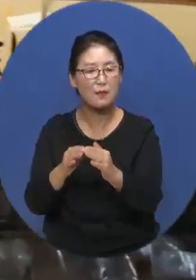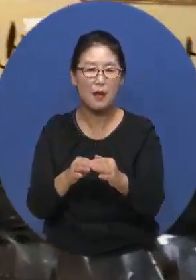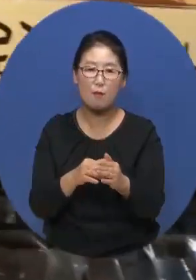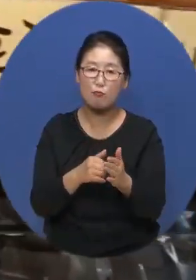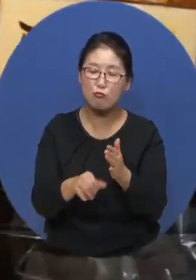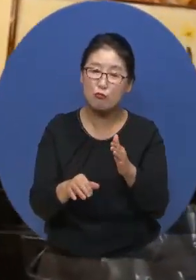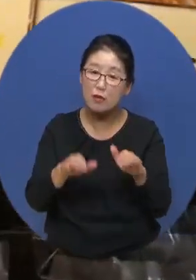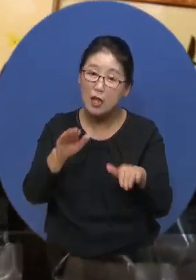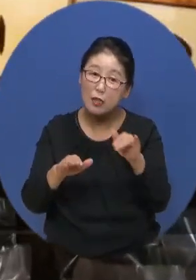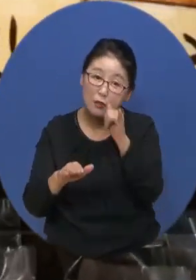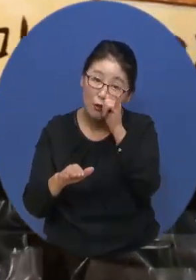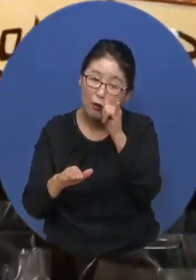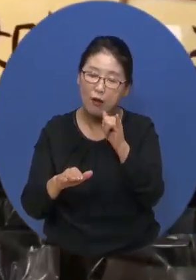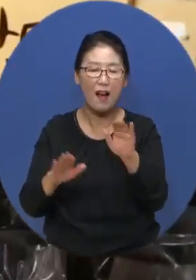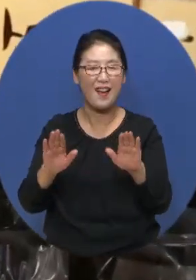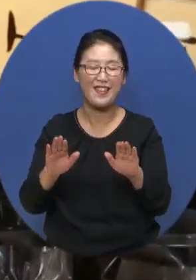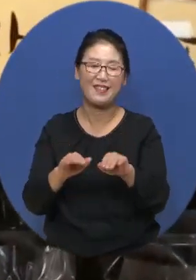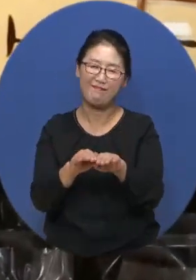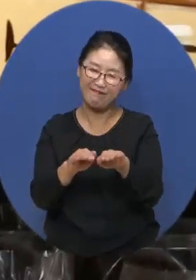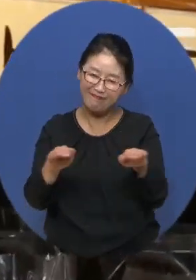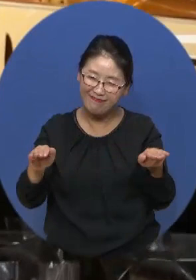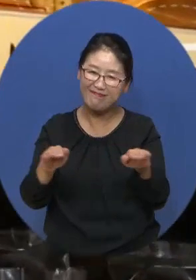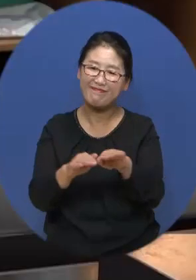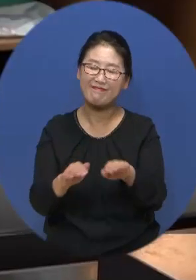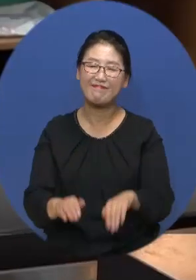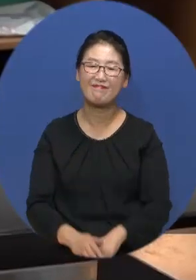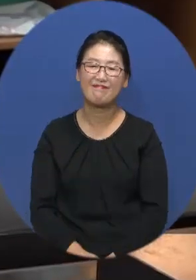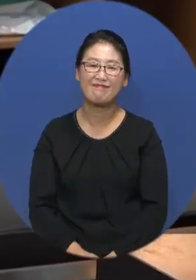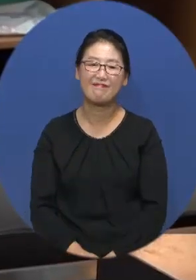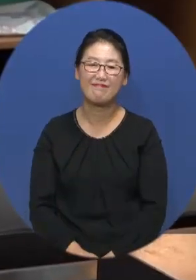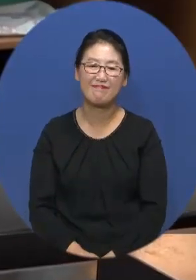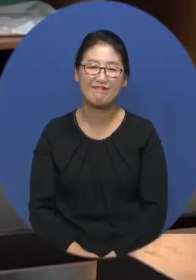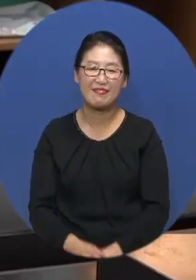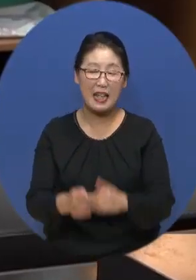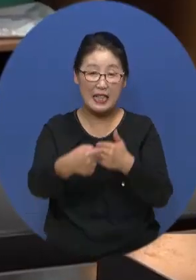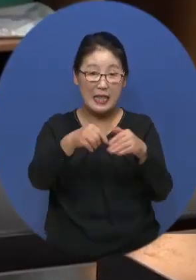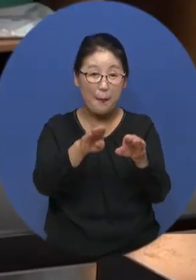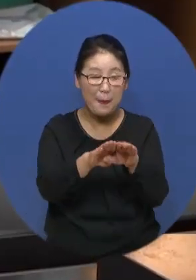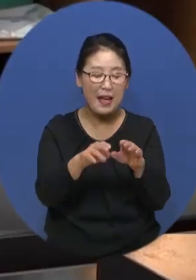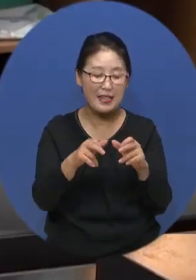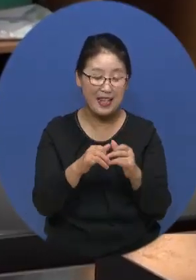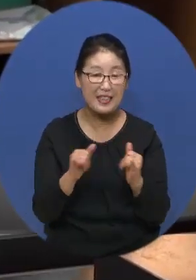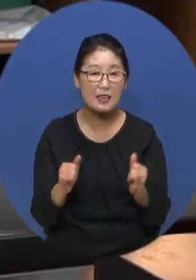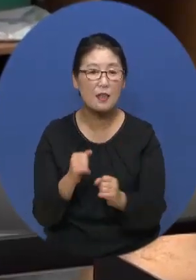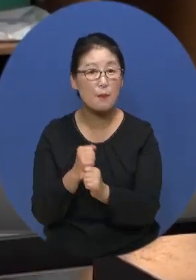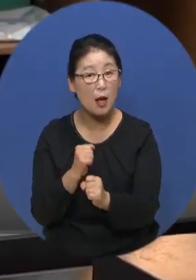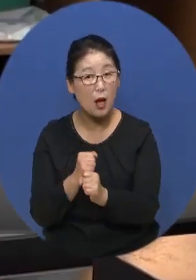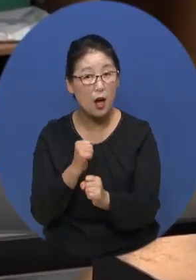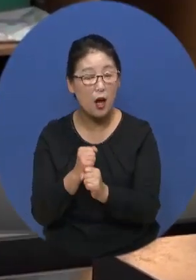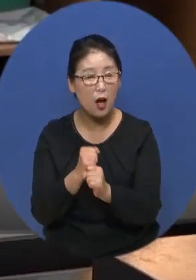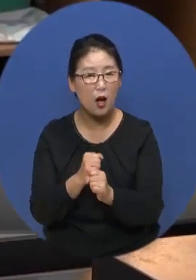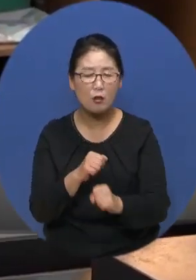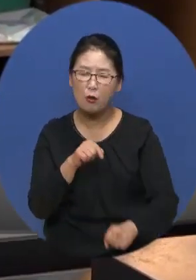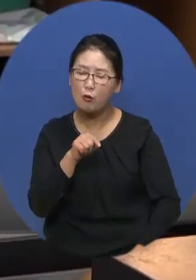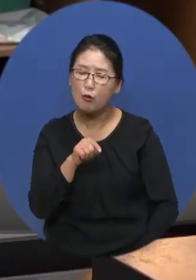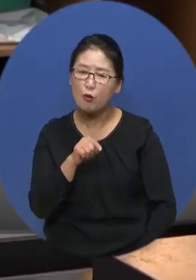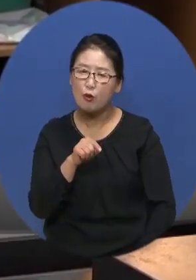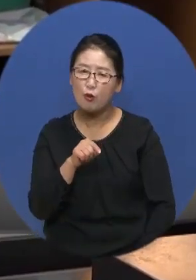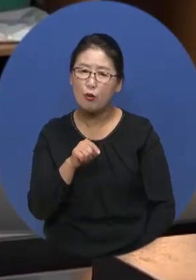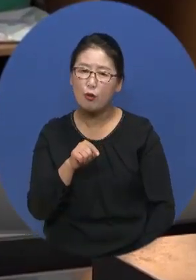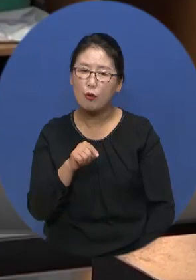그냥 똑같다고 생각해요, 저는. 네. 자폐성 장애인 친구들이 만들었다고 하면 이제